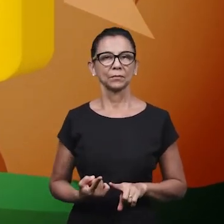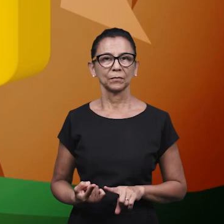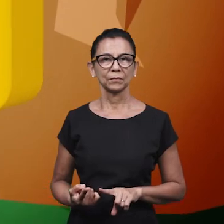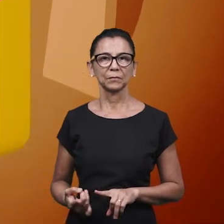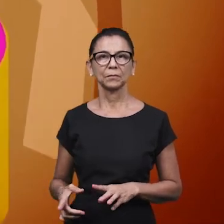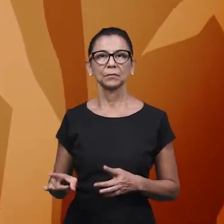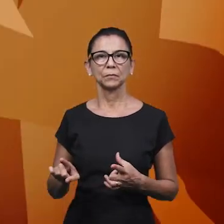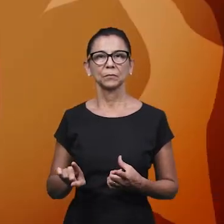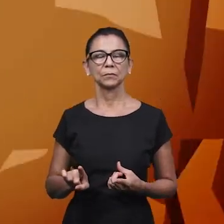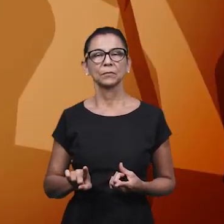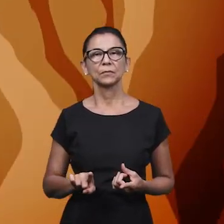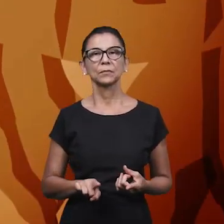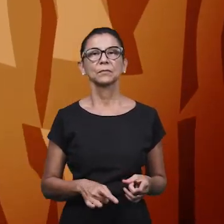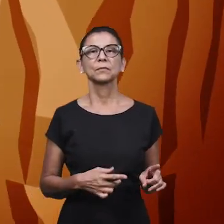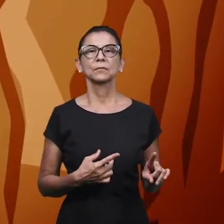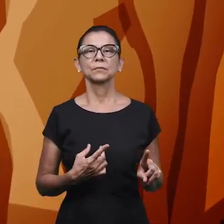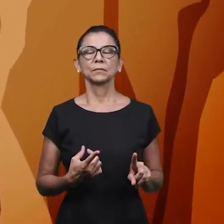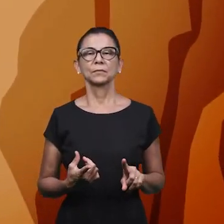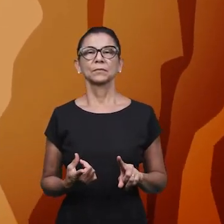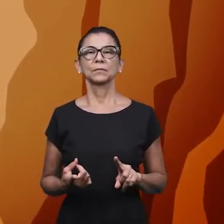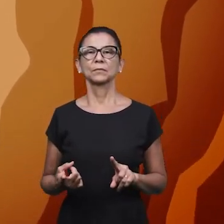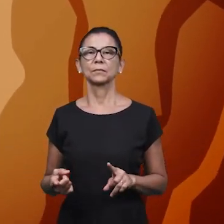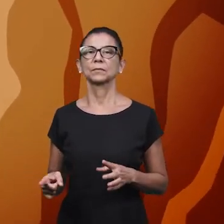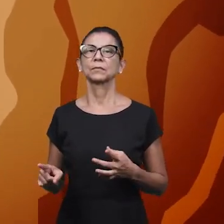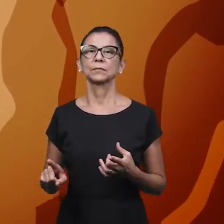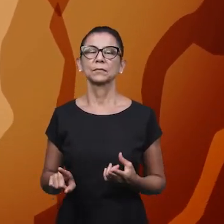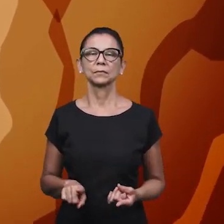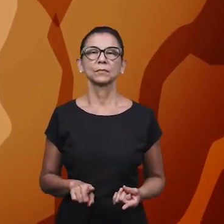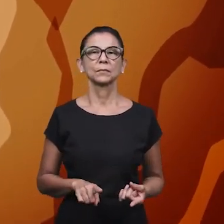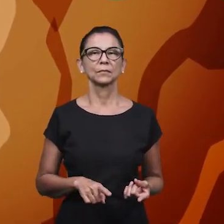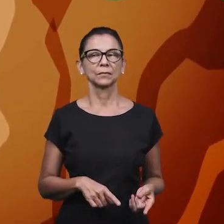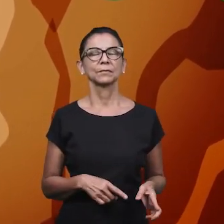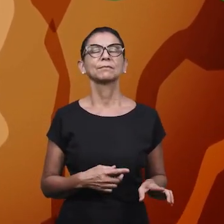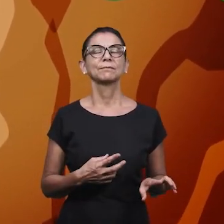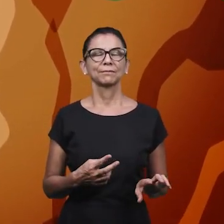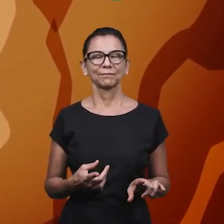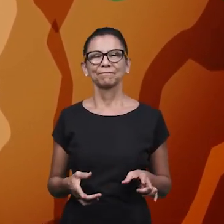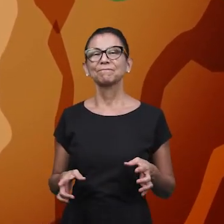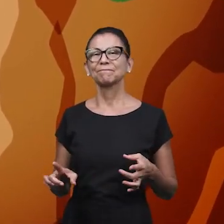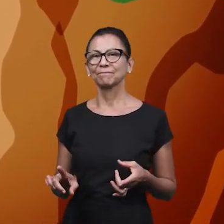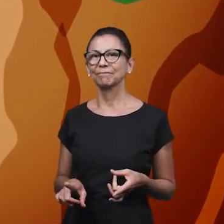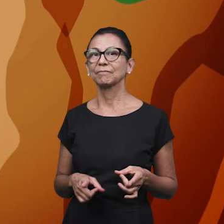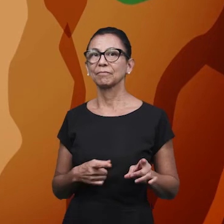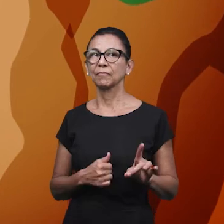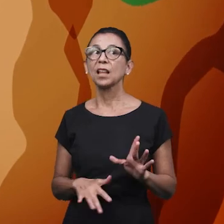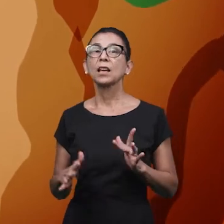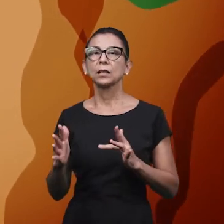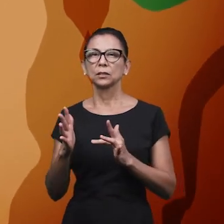Senhor.